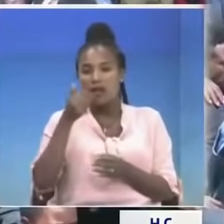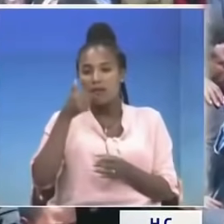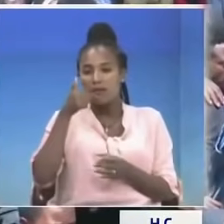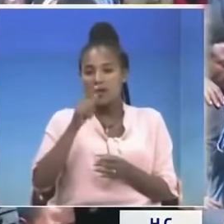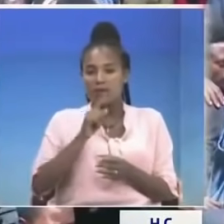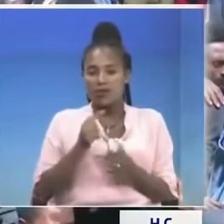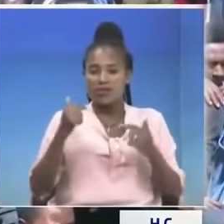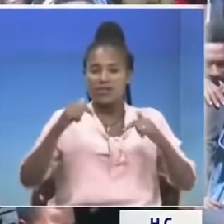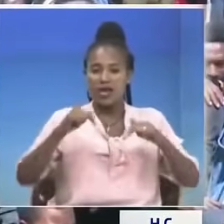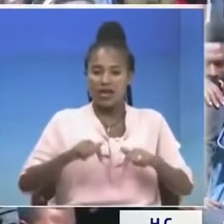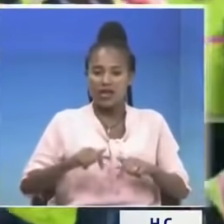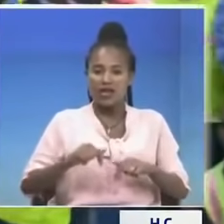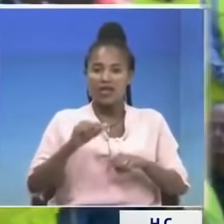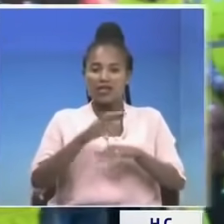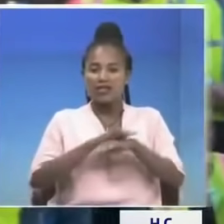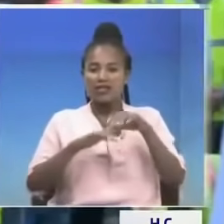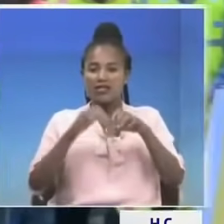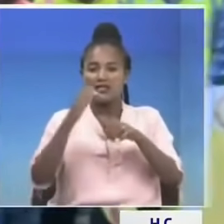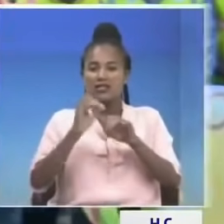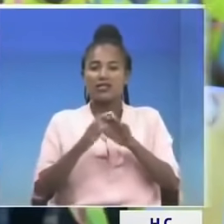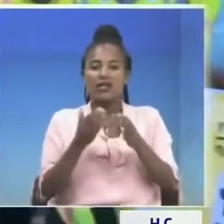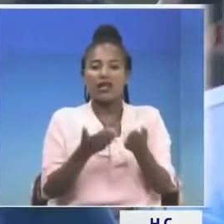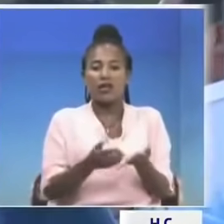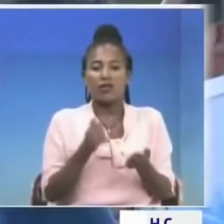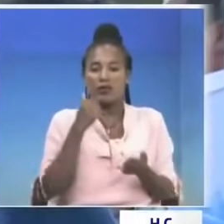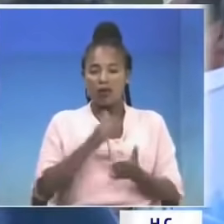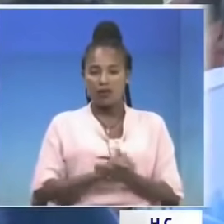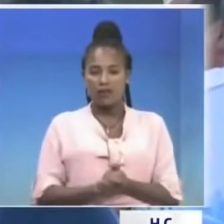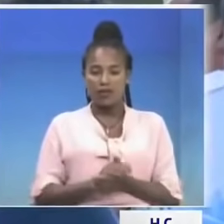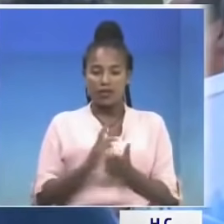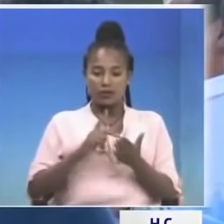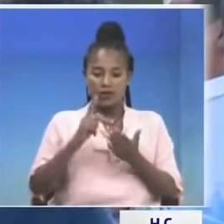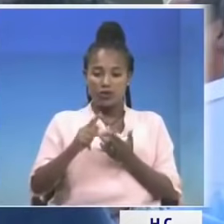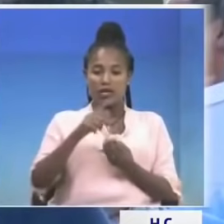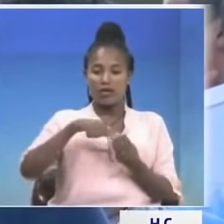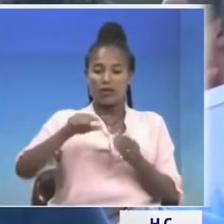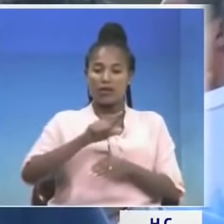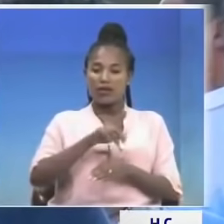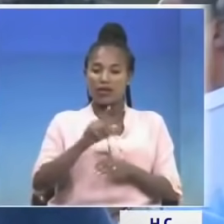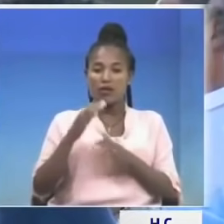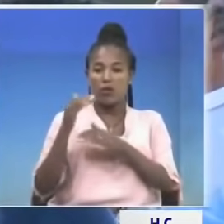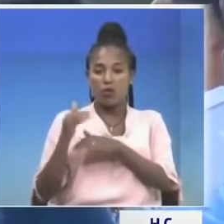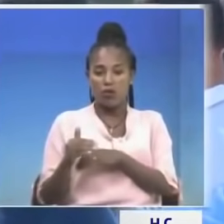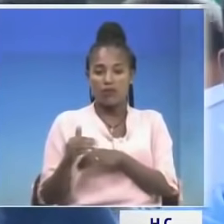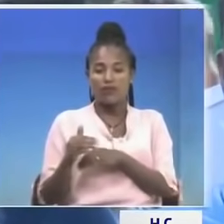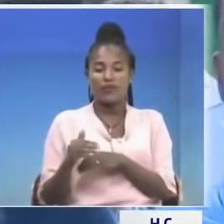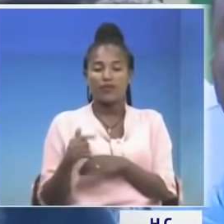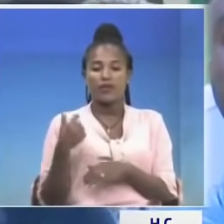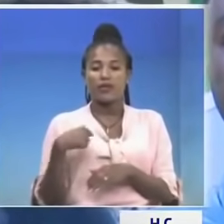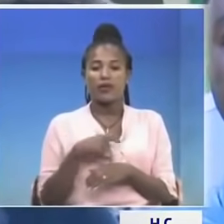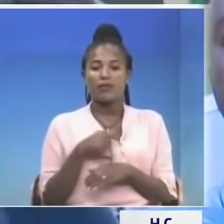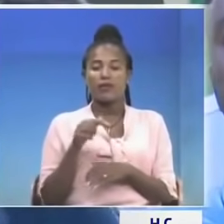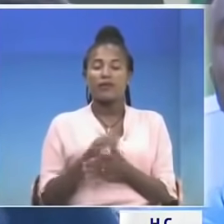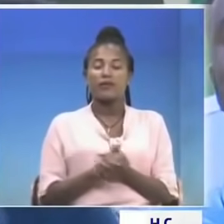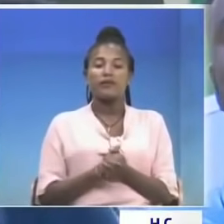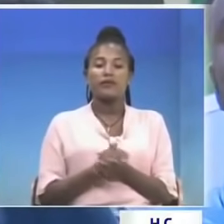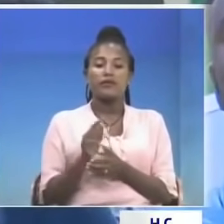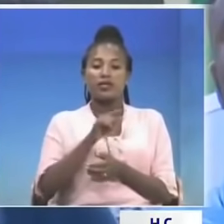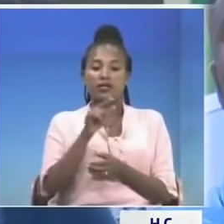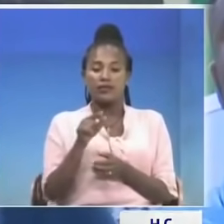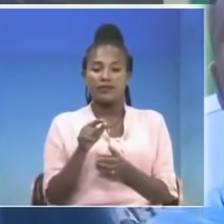ነው ዛሬ እጃችንን የዘረጋ ነው ብለዋል። በፕሮጀክታችን አካባቢ ከእናንተ ጎን እኛም ከእናንተም